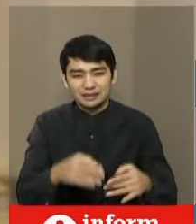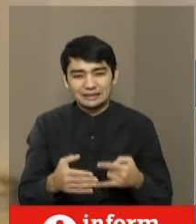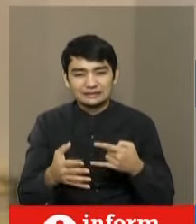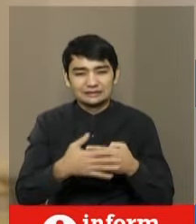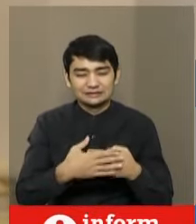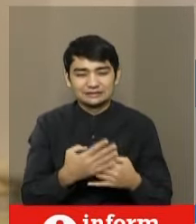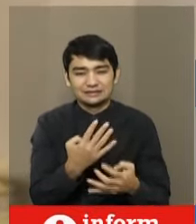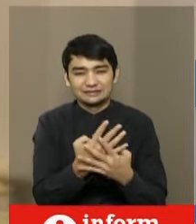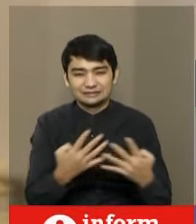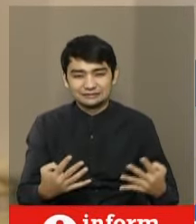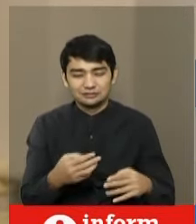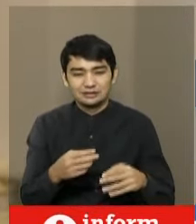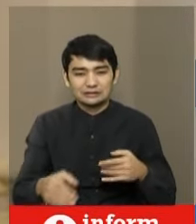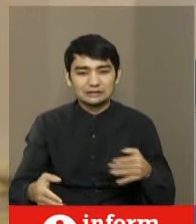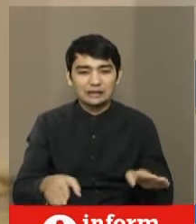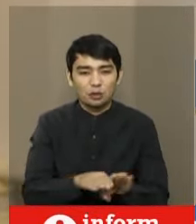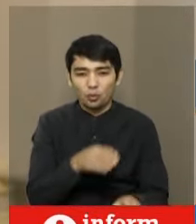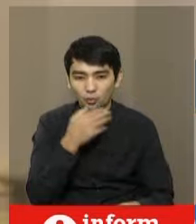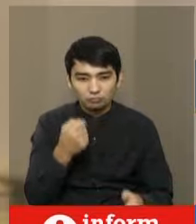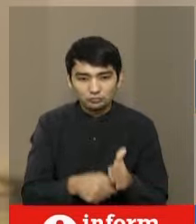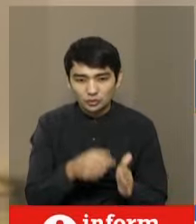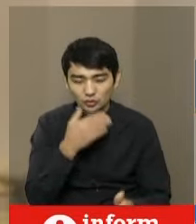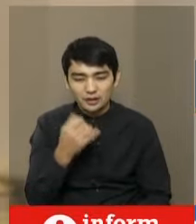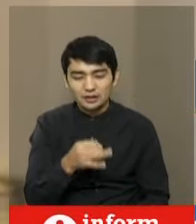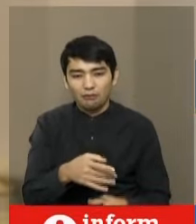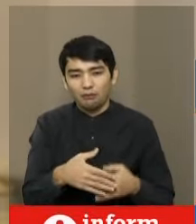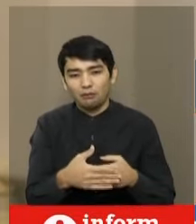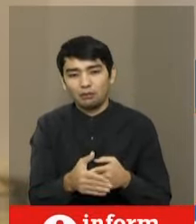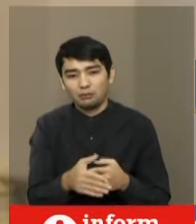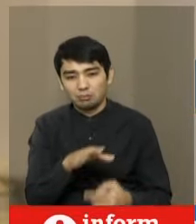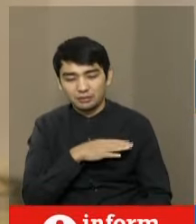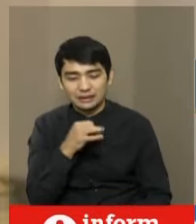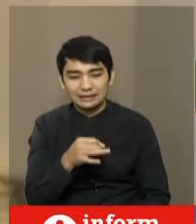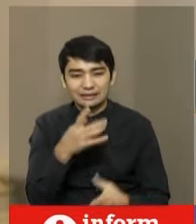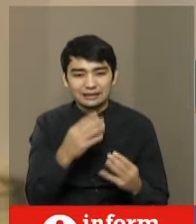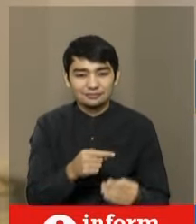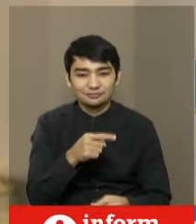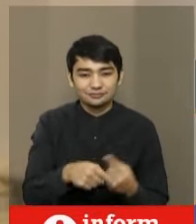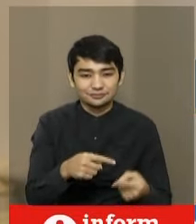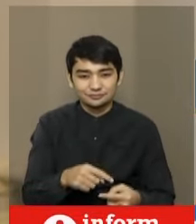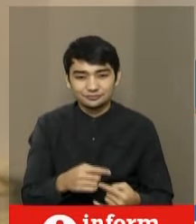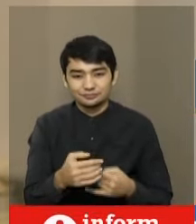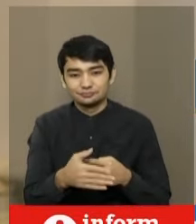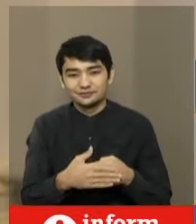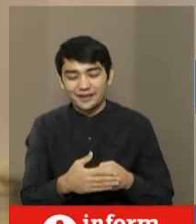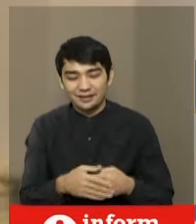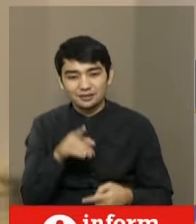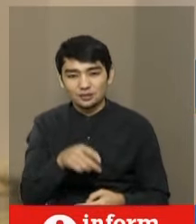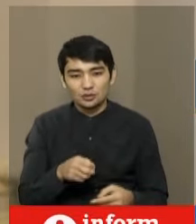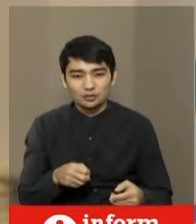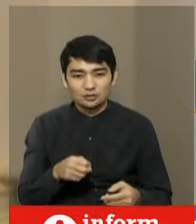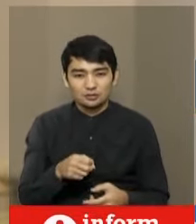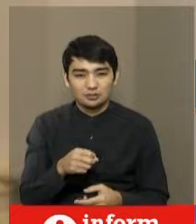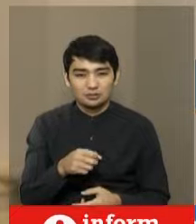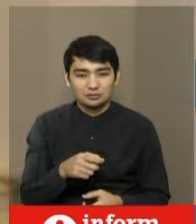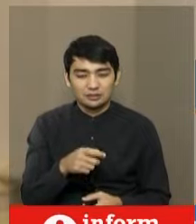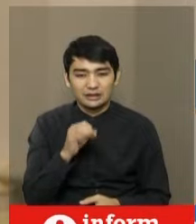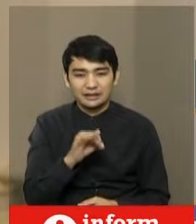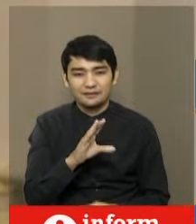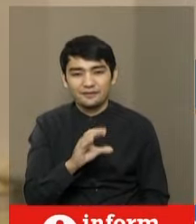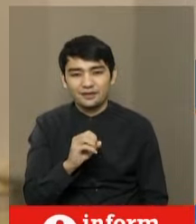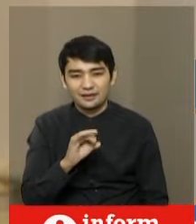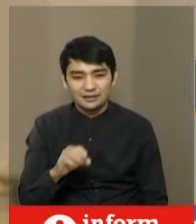для подачи пищи заключенным, в основной двери было открыто, где через эту дверь окрикнули сотрудников